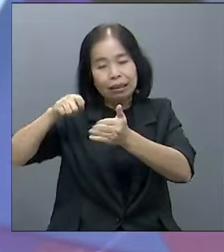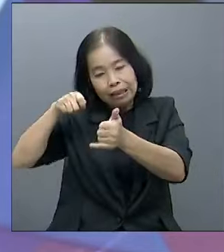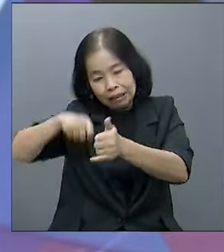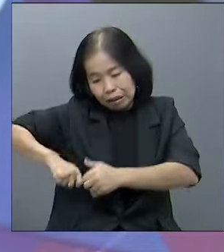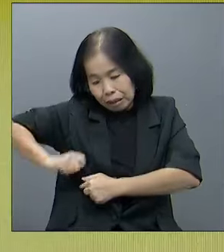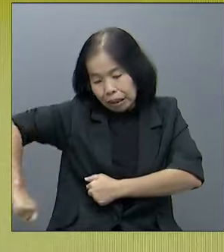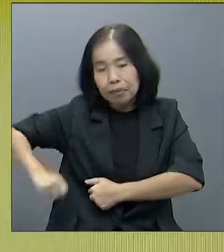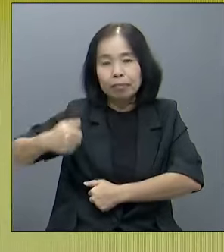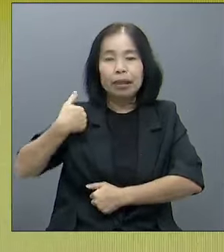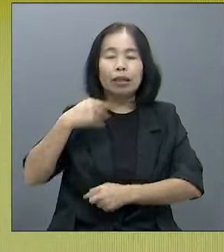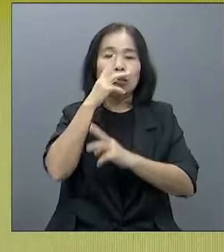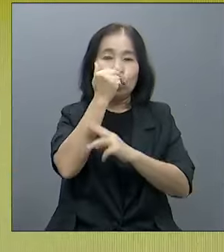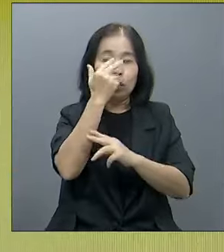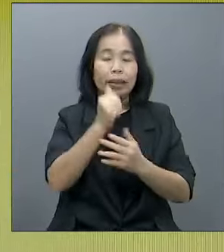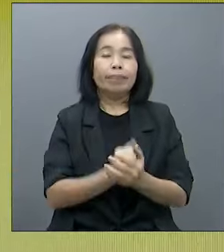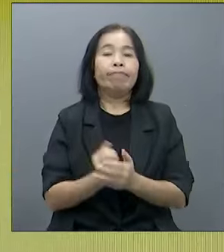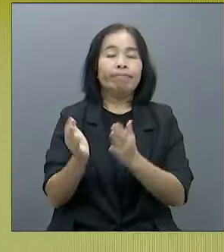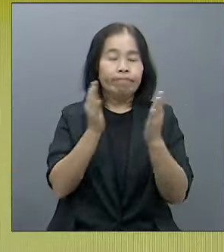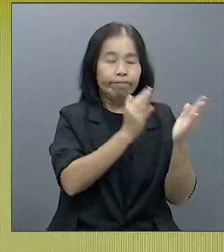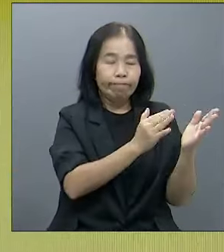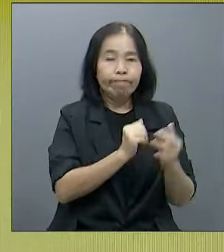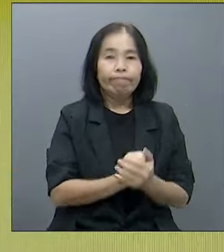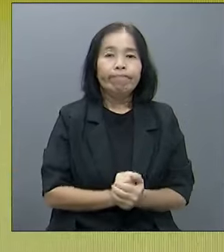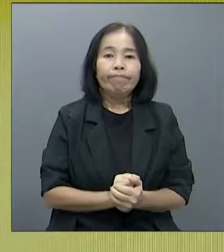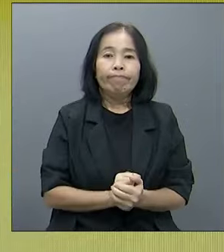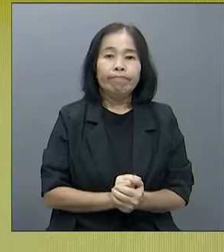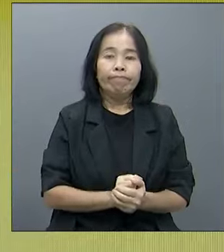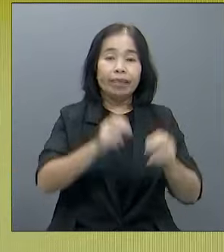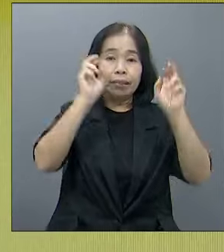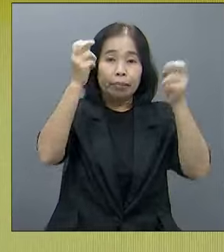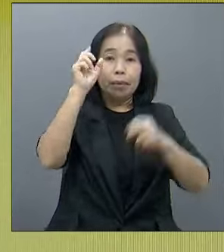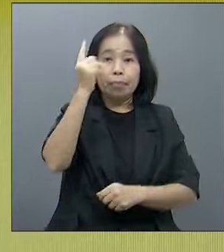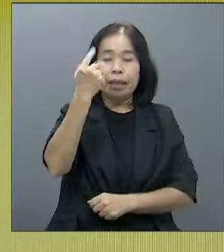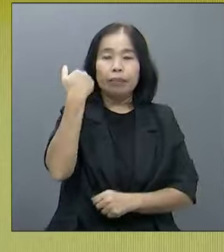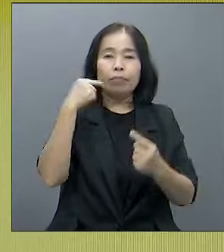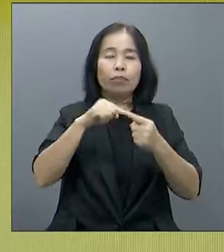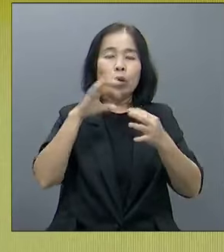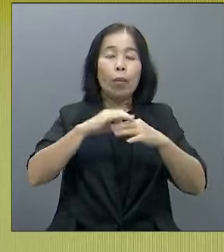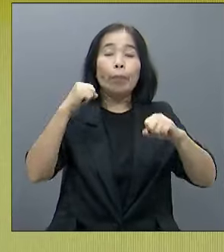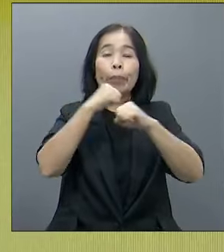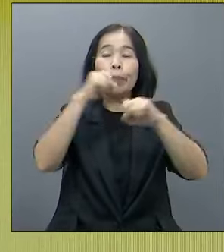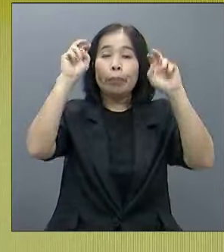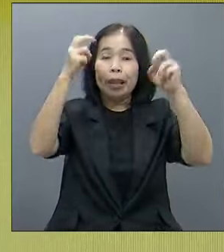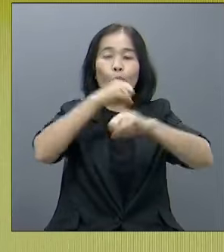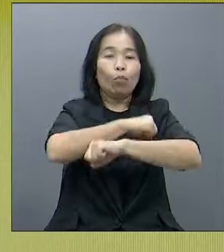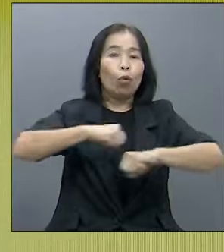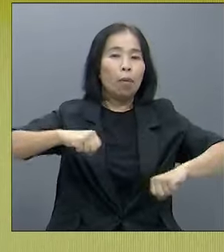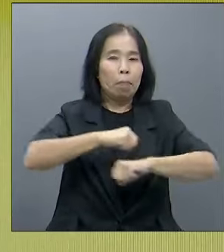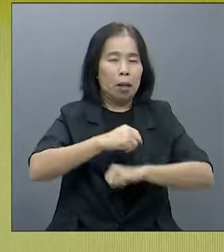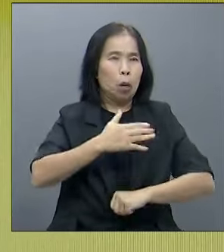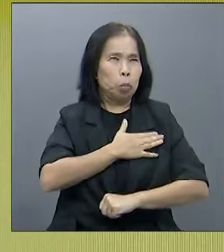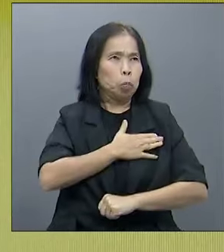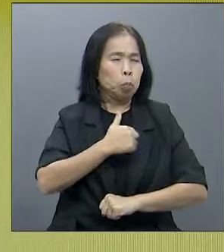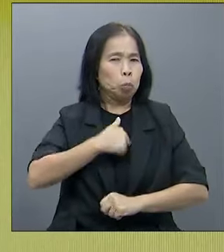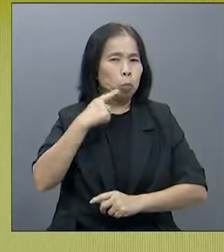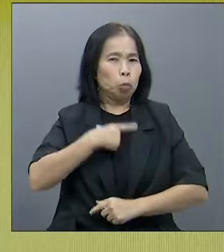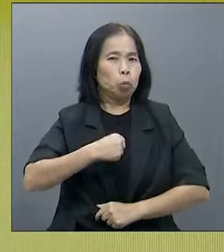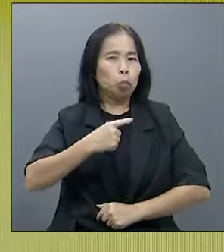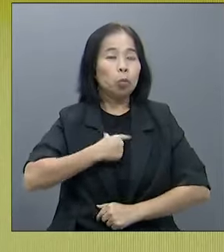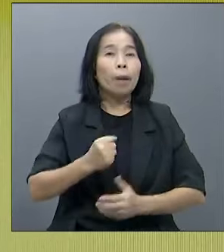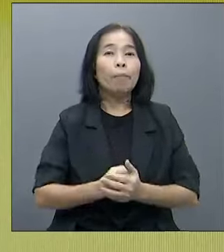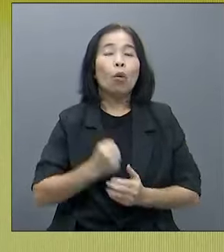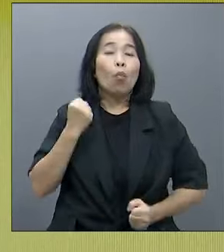เดี๋ยวพาคุณผู้ชมไปดูอีกหนึ่งเรื่องดีกว่านะคะแหมถ้าพูดถึงเรื่องของการออกกำลังกายนี้ถูกใจดิฉันมากเรื่องของการวิ่งนะคะปกติเนี่ย